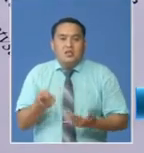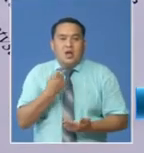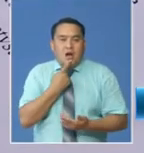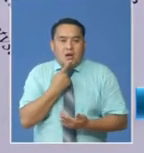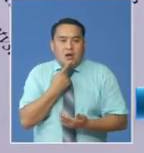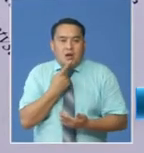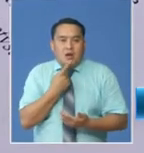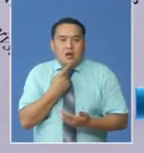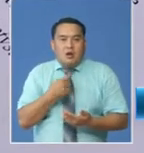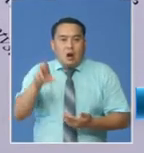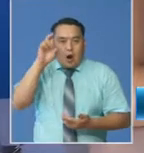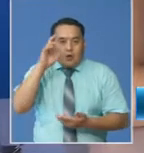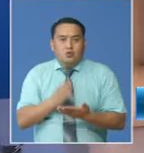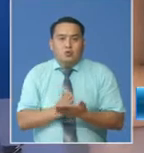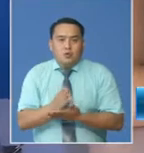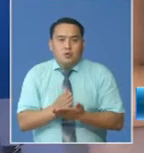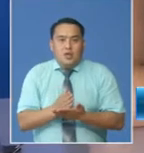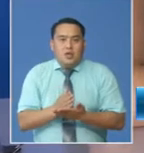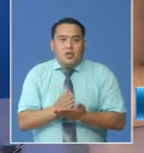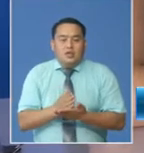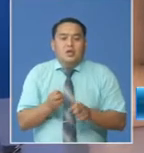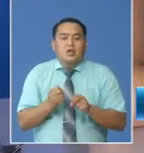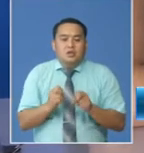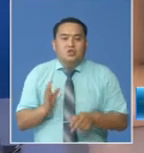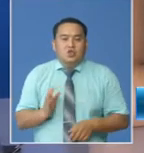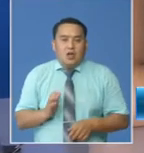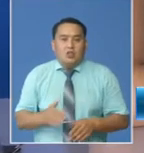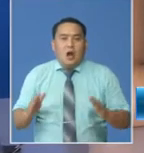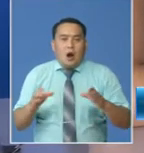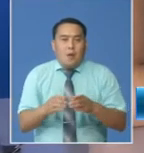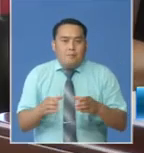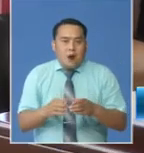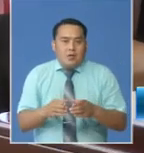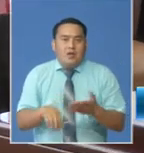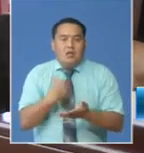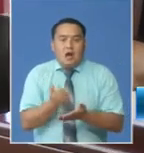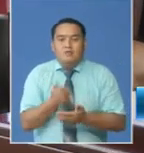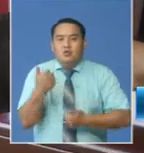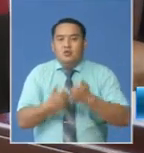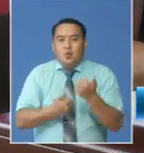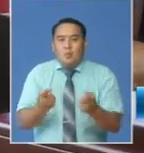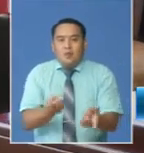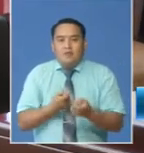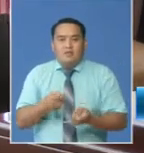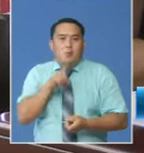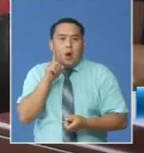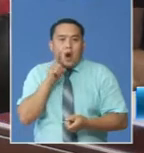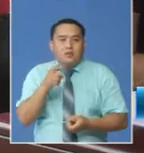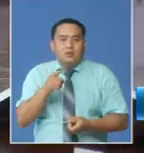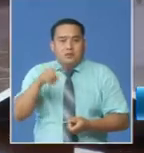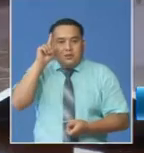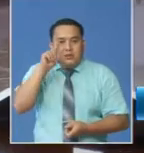языками, предпочитают как на государственной службе, так и в частных компаниях. Основная цель конкурса – привлечение молодежи к